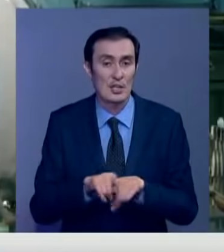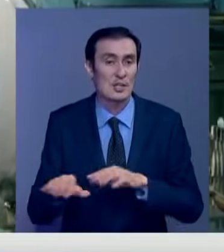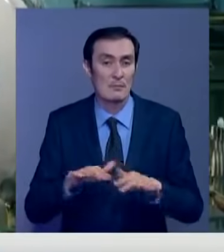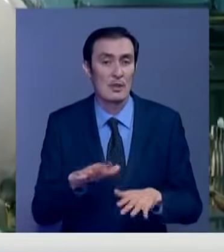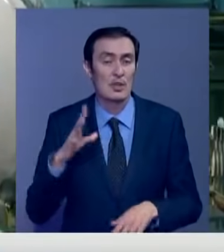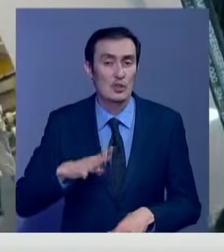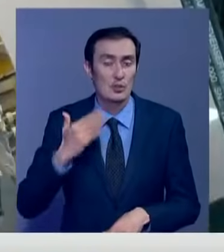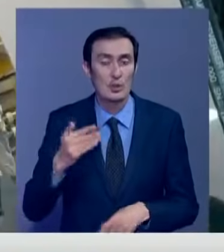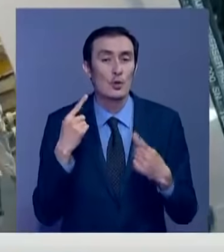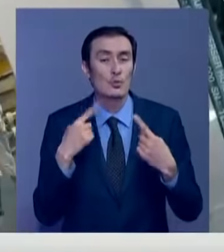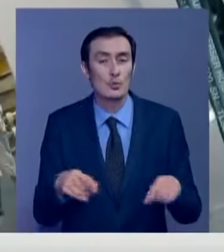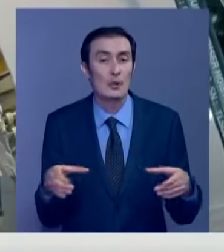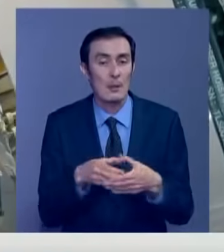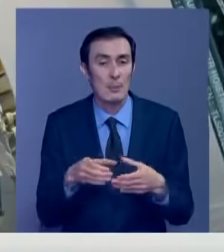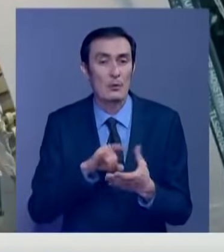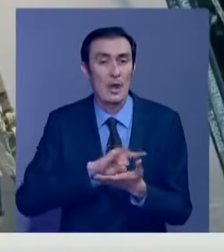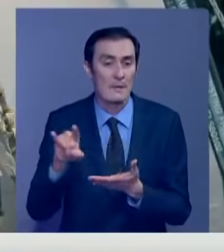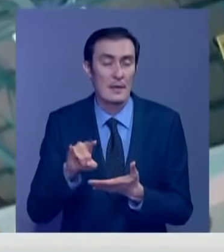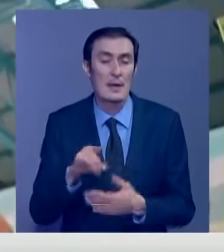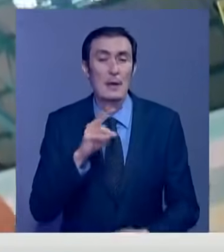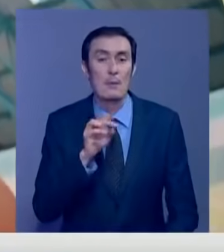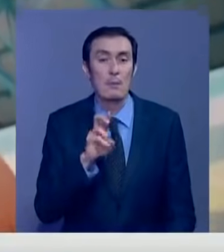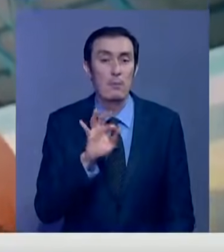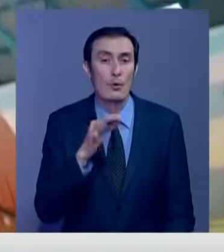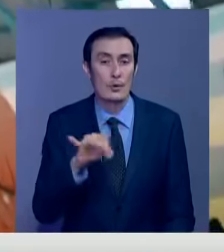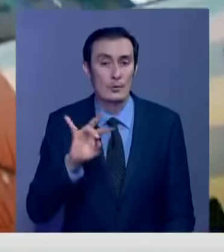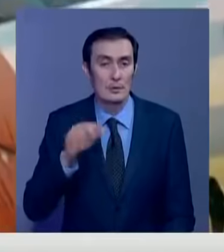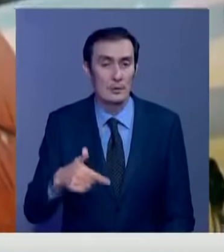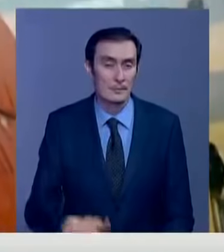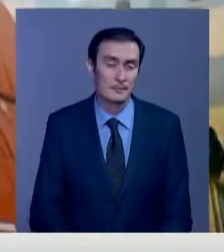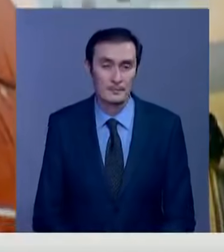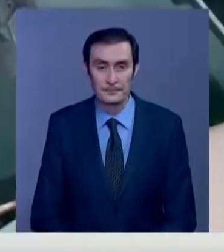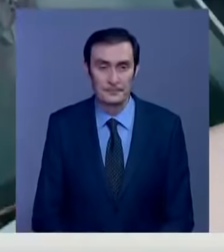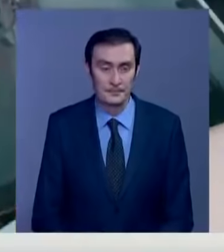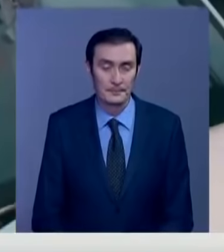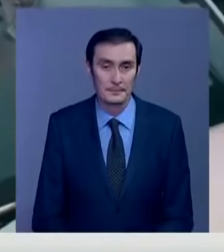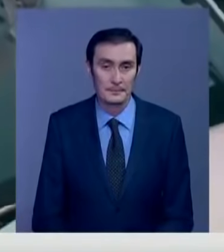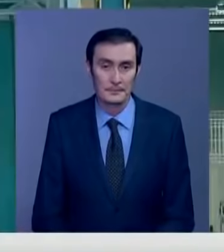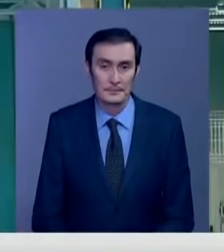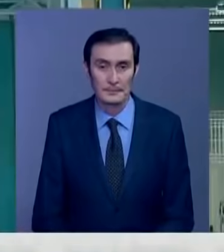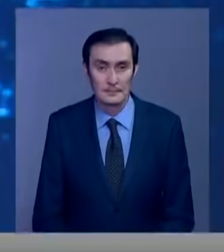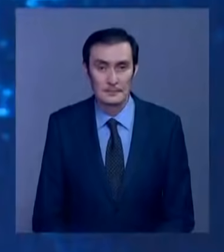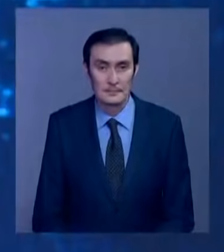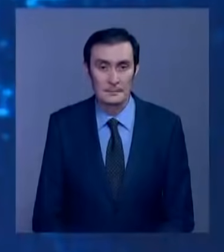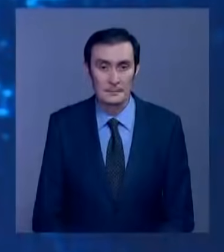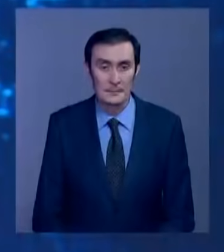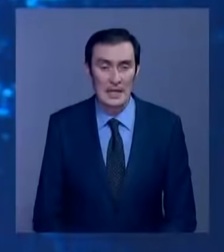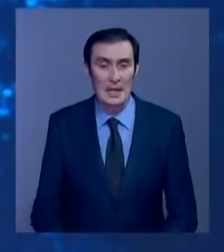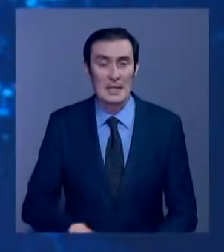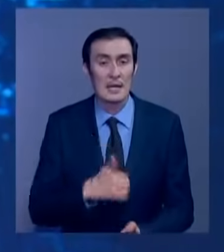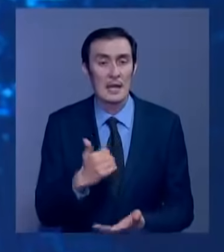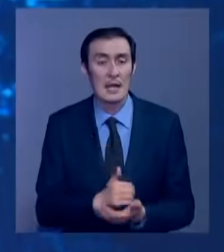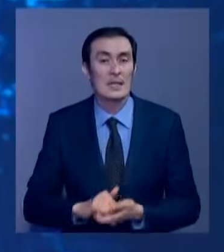меры ожидаются от конкурирующей компании Boeing.